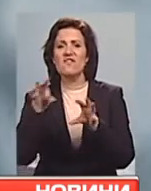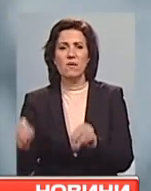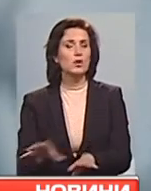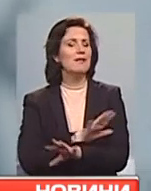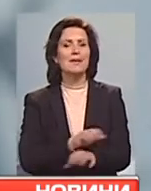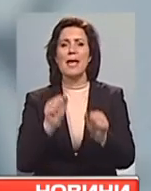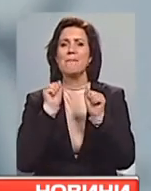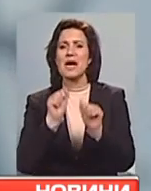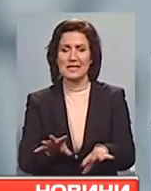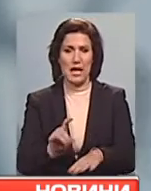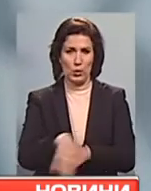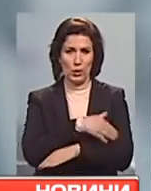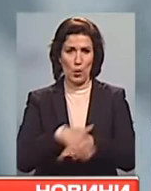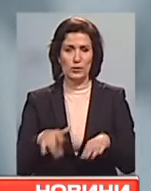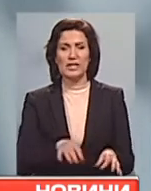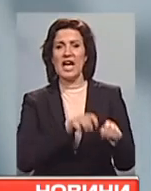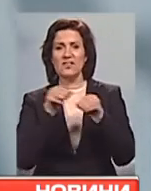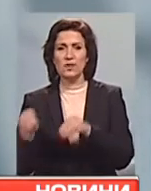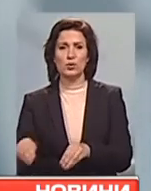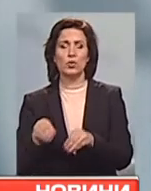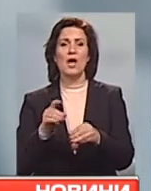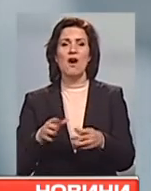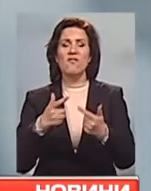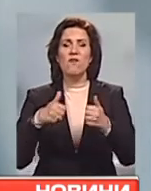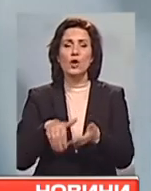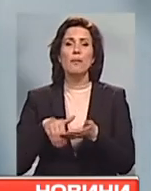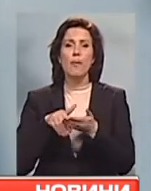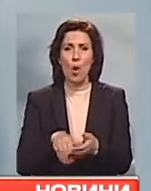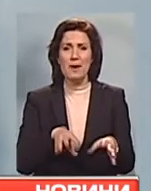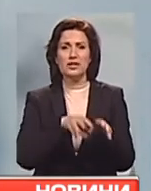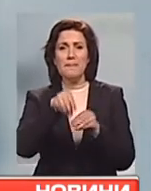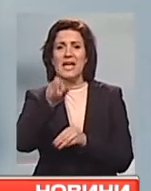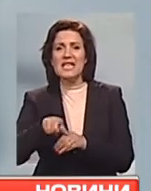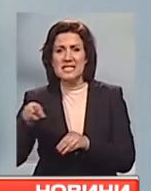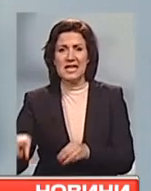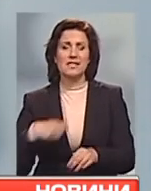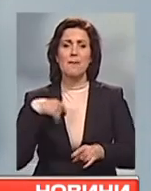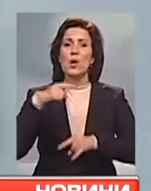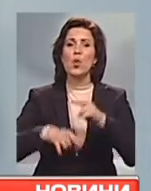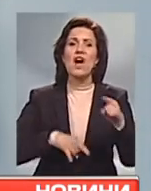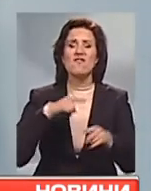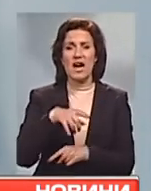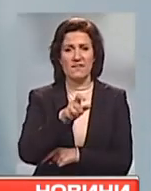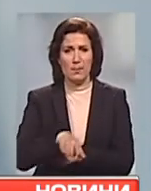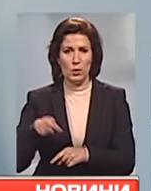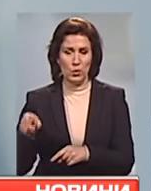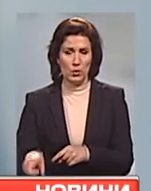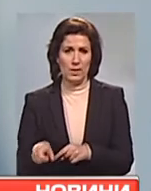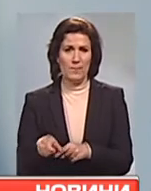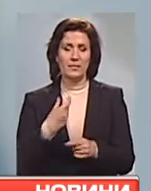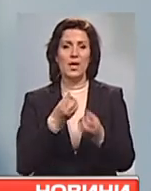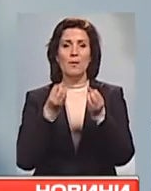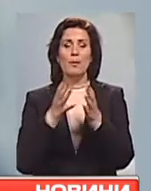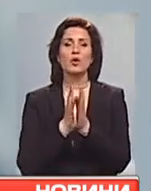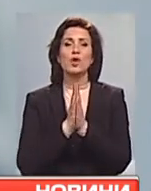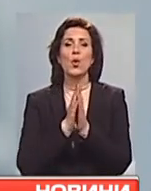не бросают на улице. Их отвезут в пункты помощи переселенцам. Мы уговариваем людей, мы